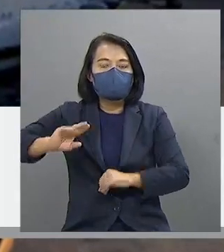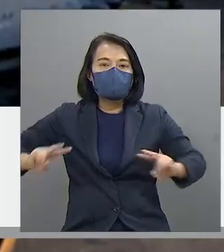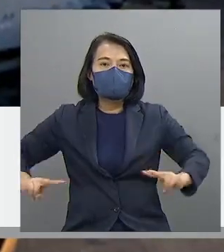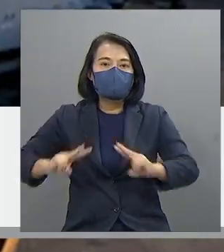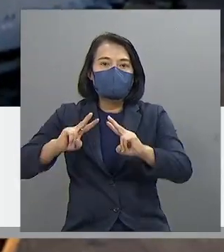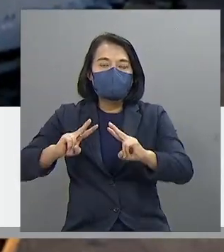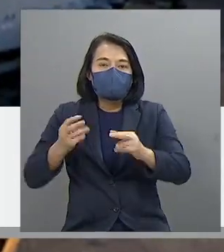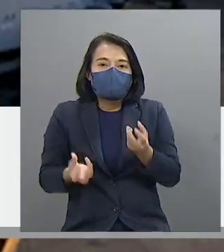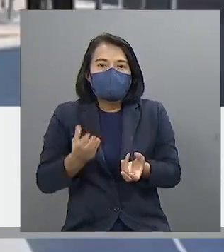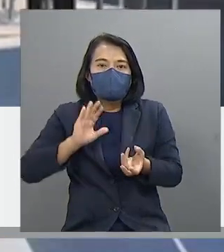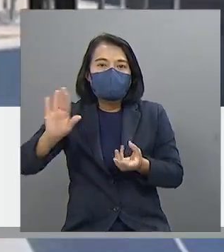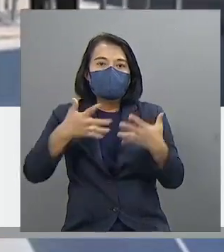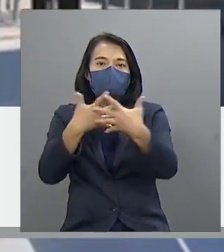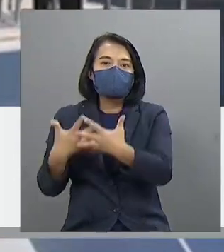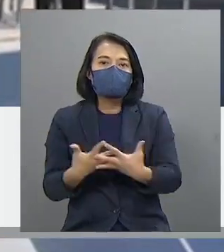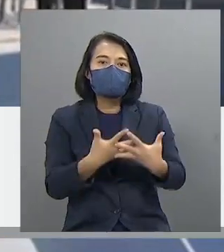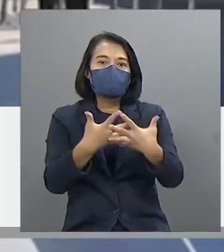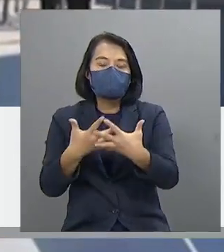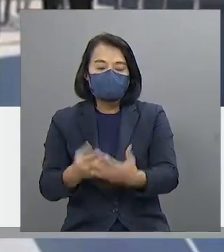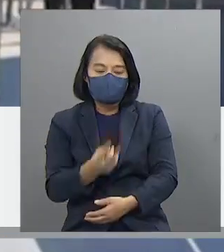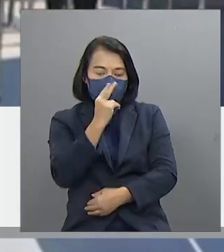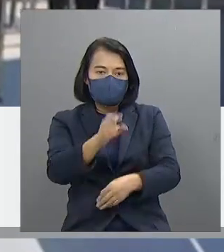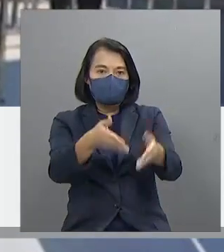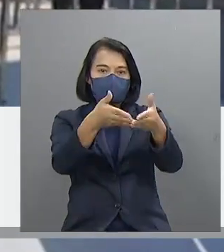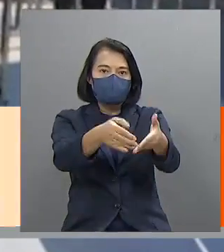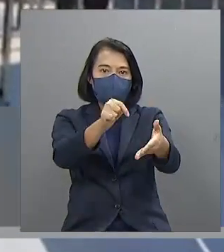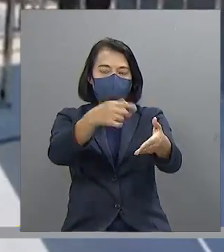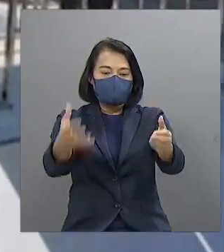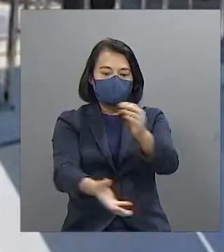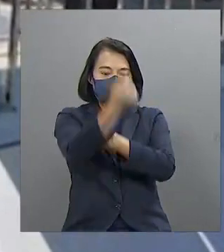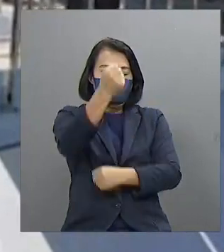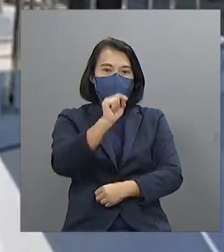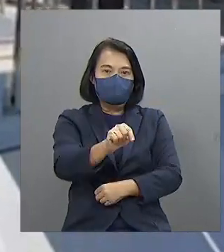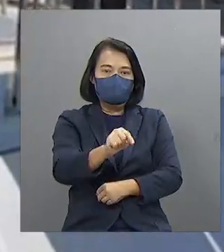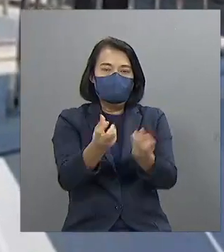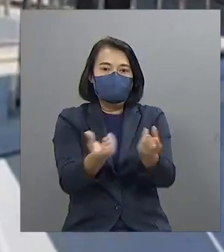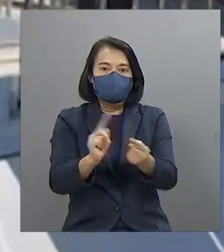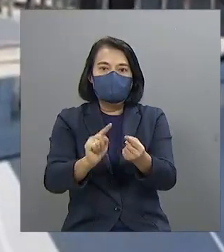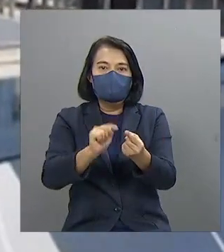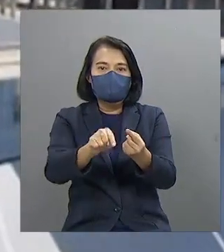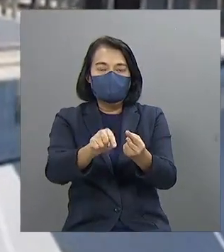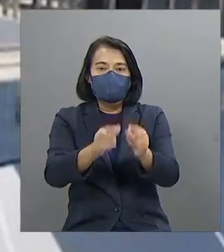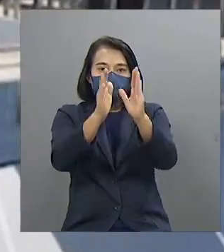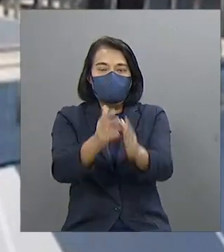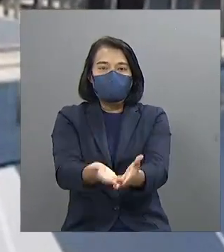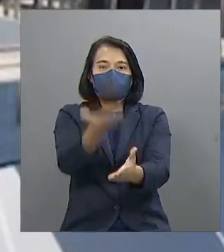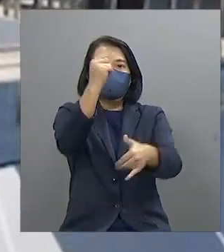ได้พุ่งเป้าไปที่การยึดเรือสำราญและทรัพย์สินที่มีมูลค่าสูงของมหาเศรษฐีรัสเซียที่มีอยู่